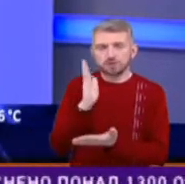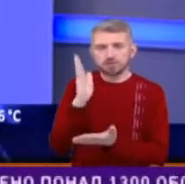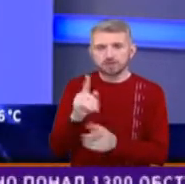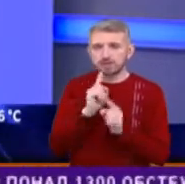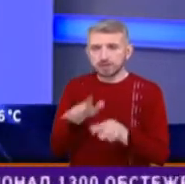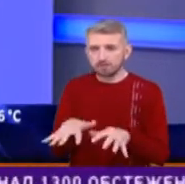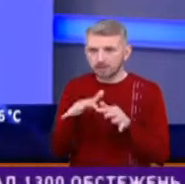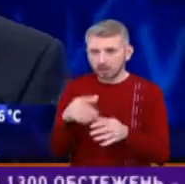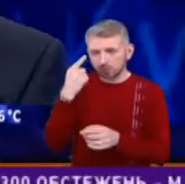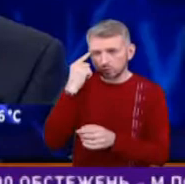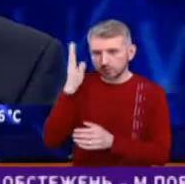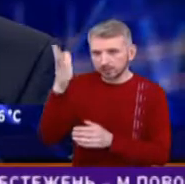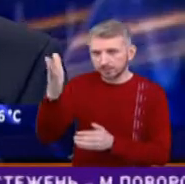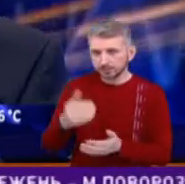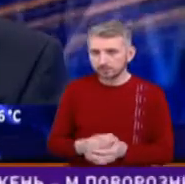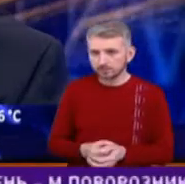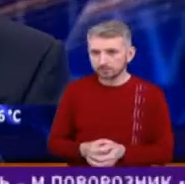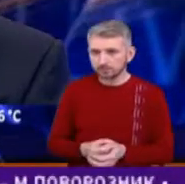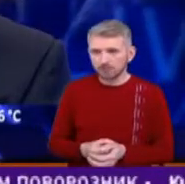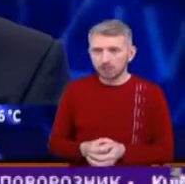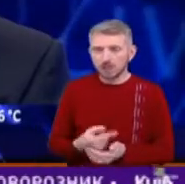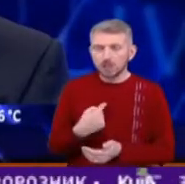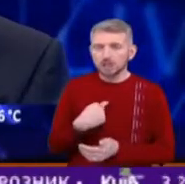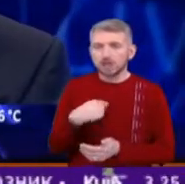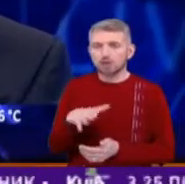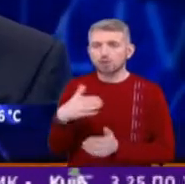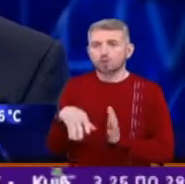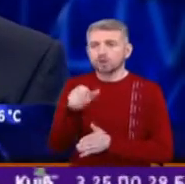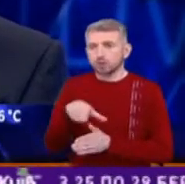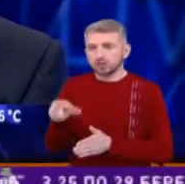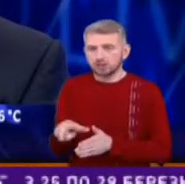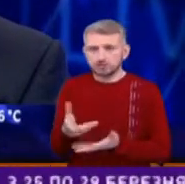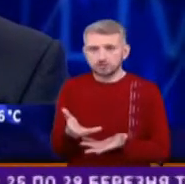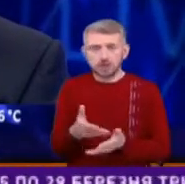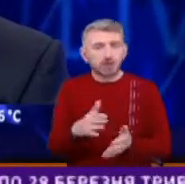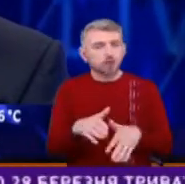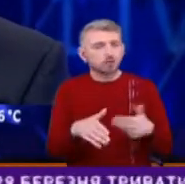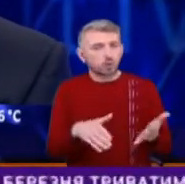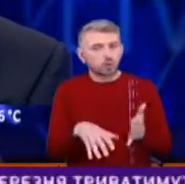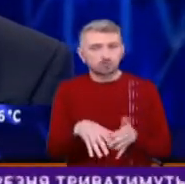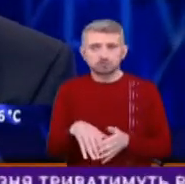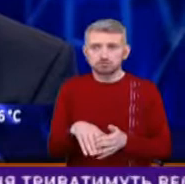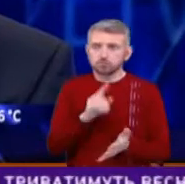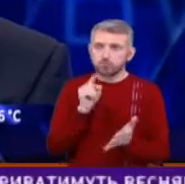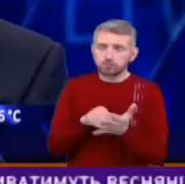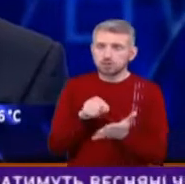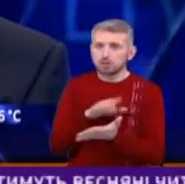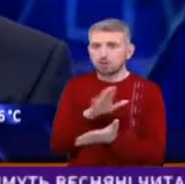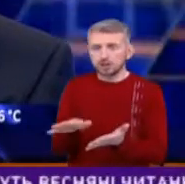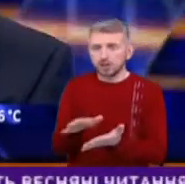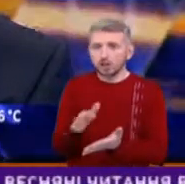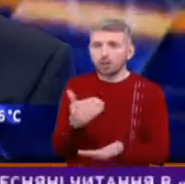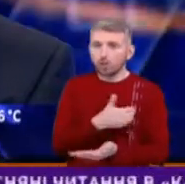на парламент собі думати. Тому я з боку виборців, то ну, знаєш, з боку виборців. Прохідний, не прохідний. Якщо ви хочете бачити